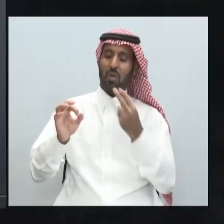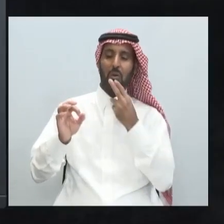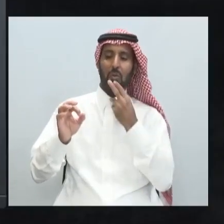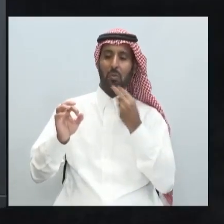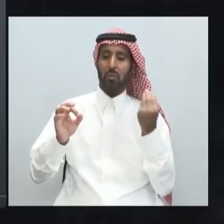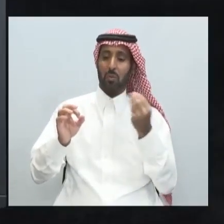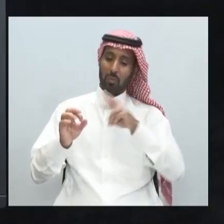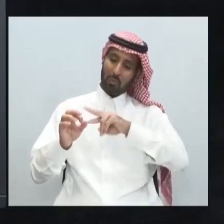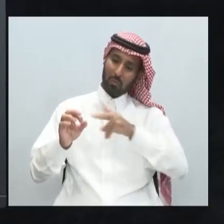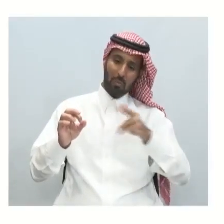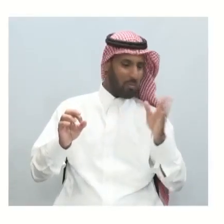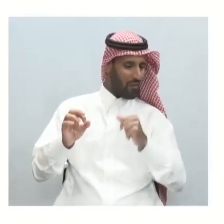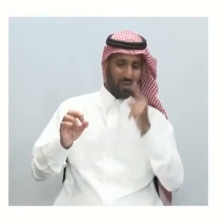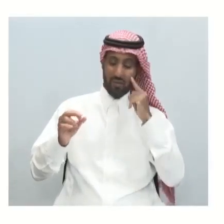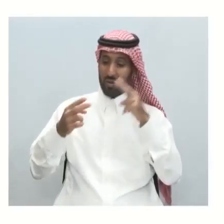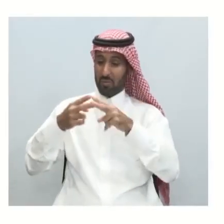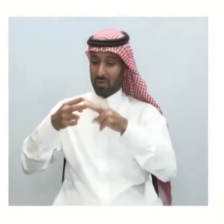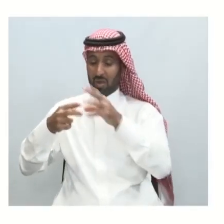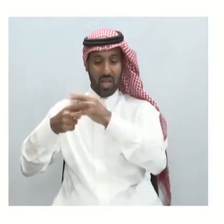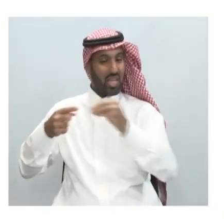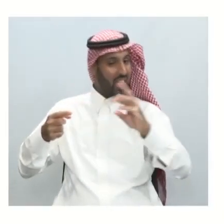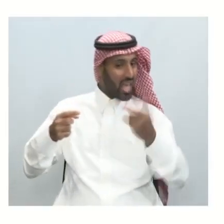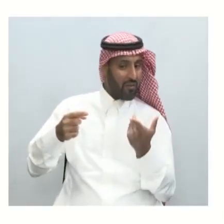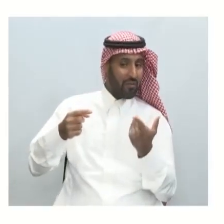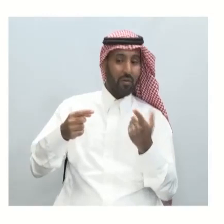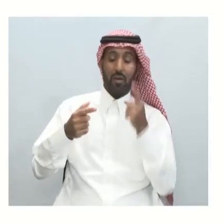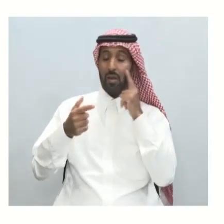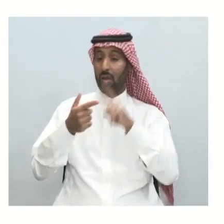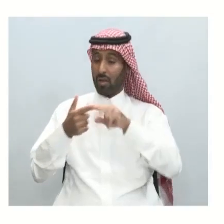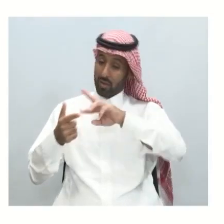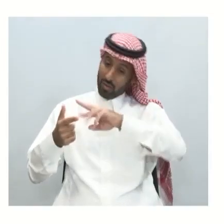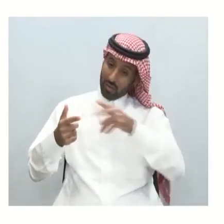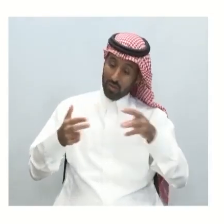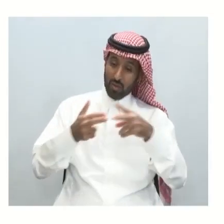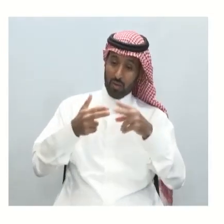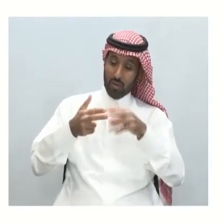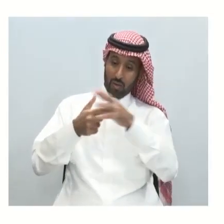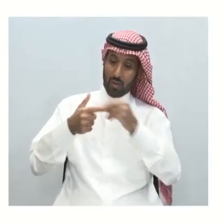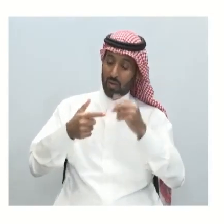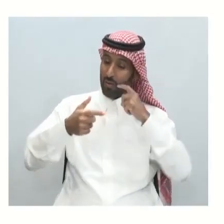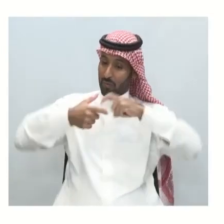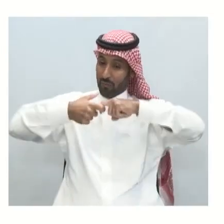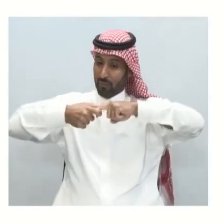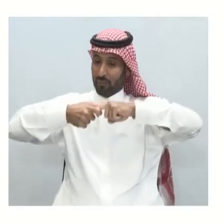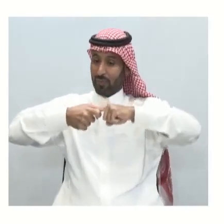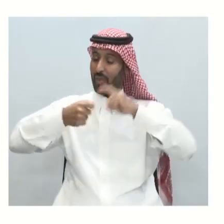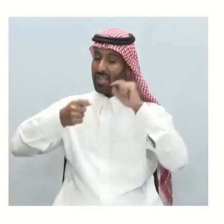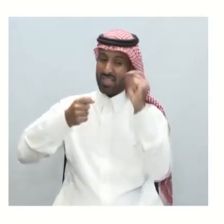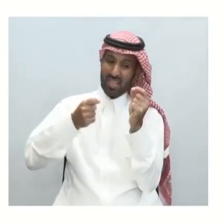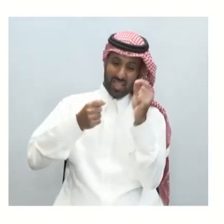يوجد فرق في الكهروسالبيه كيف ذلك يكون فرق الكهروسالبيه الالكترونات الرابطه بين